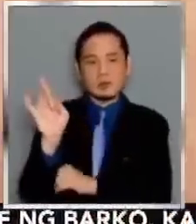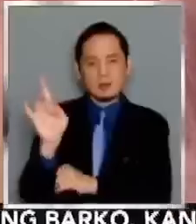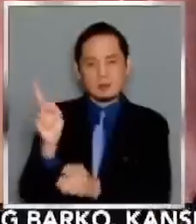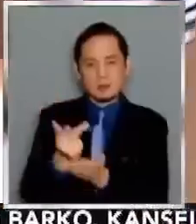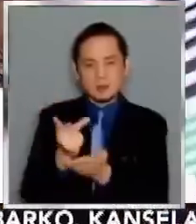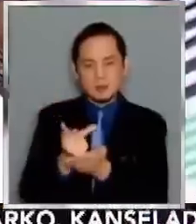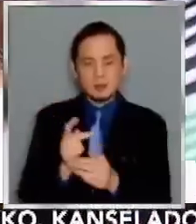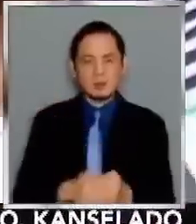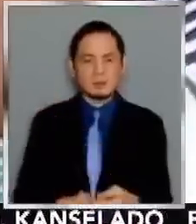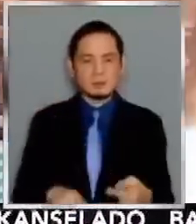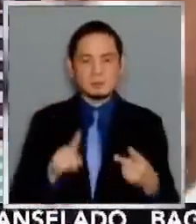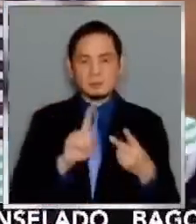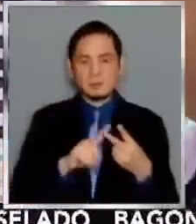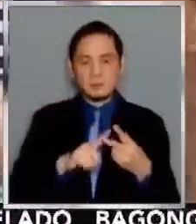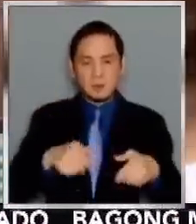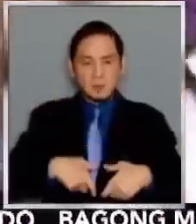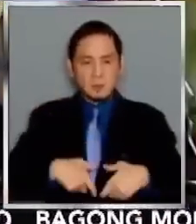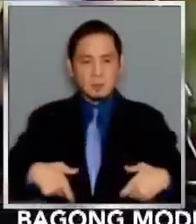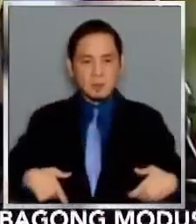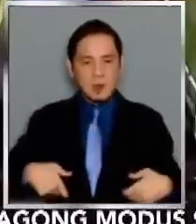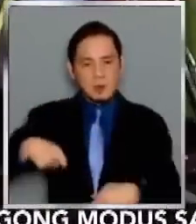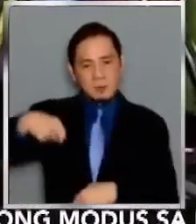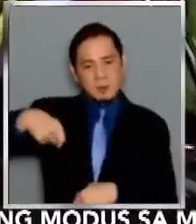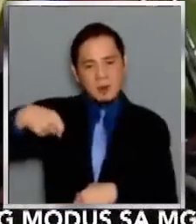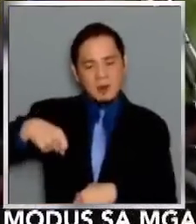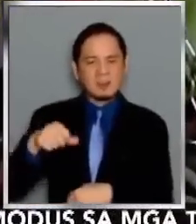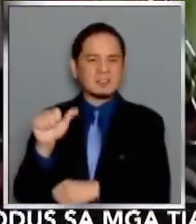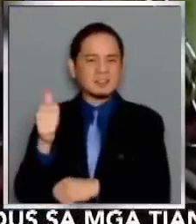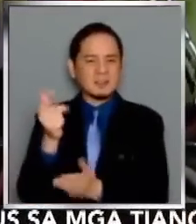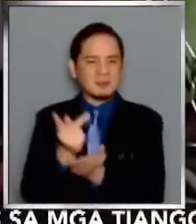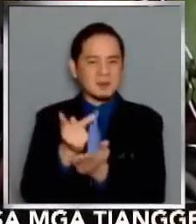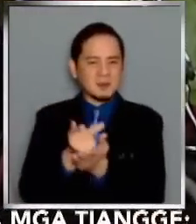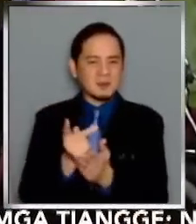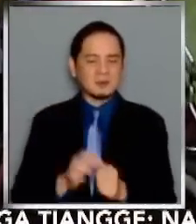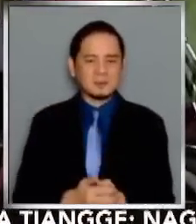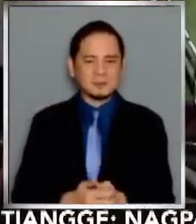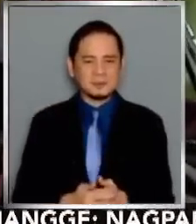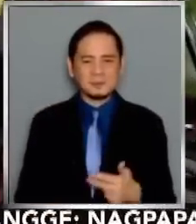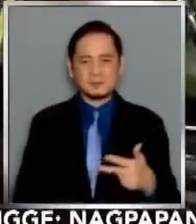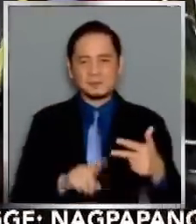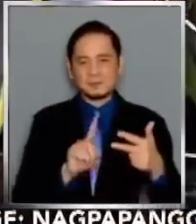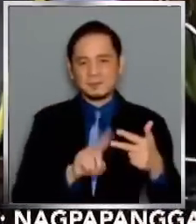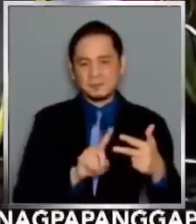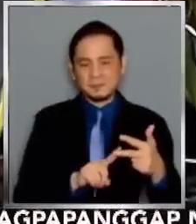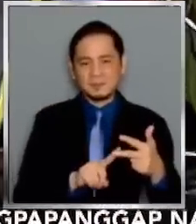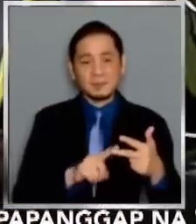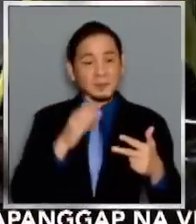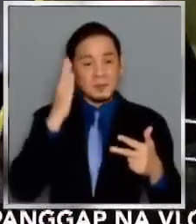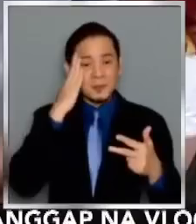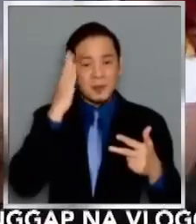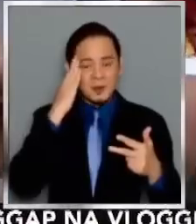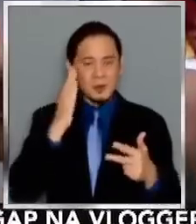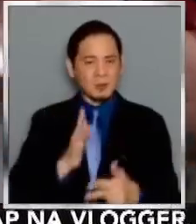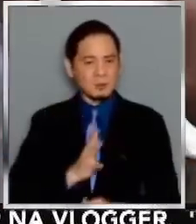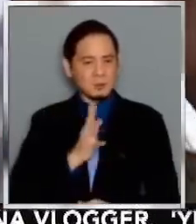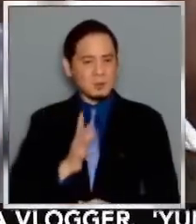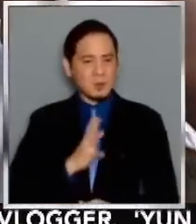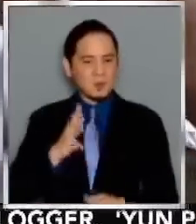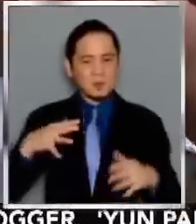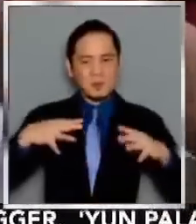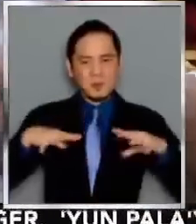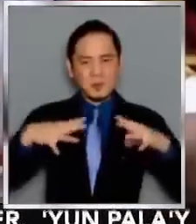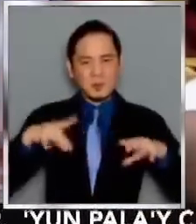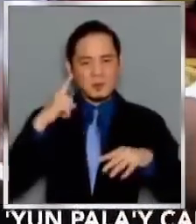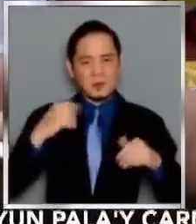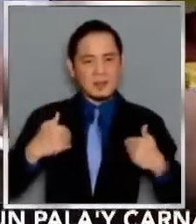makukulay na pouch bag na 10 pesos lang. Ang usong-uso ngayon na uri ng pormahan para sa mga bagets na nasa 50